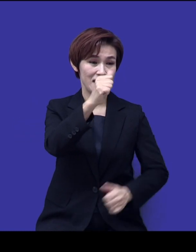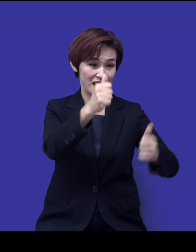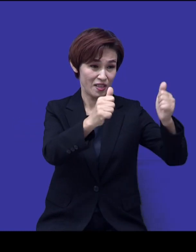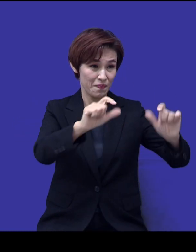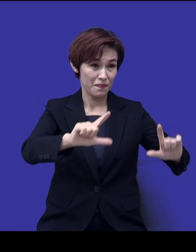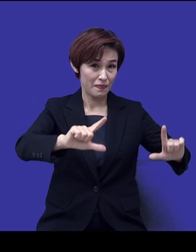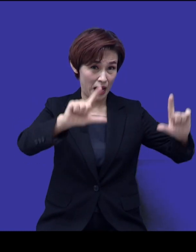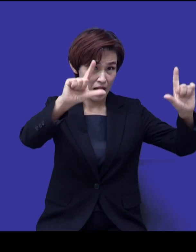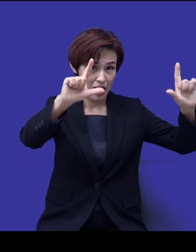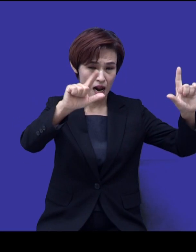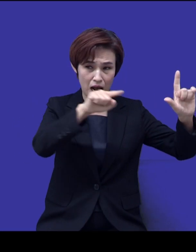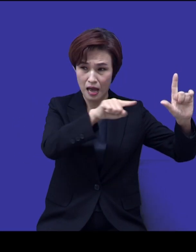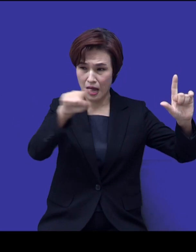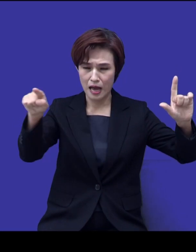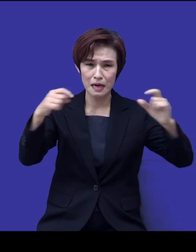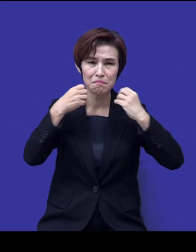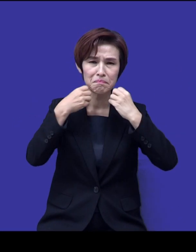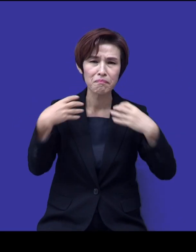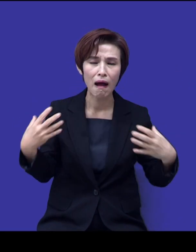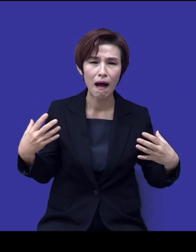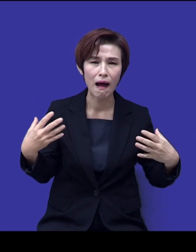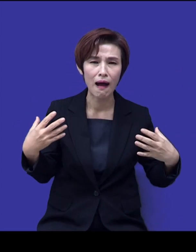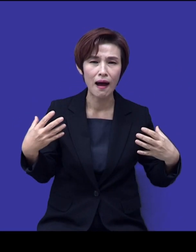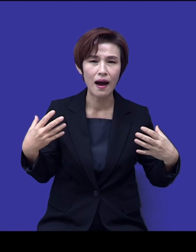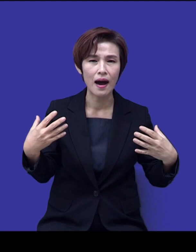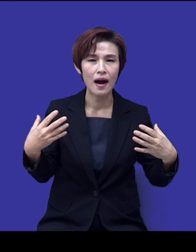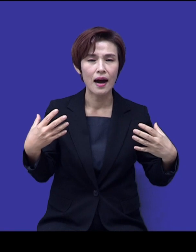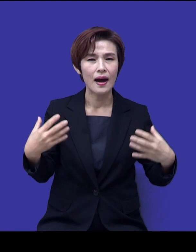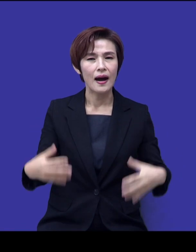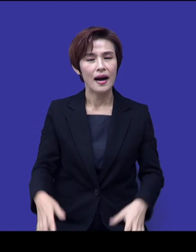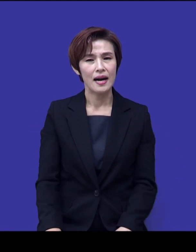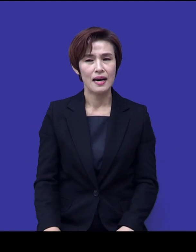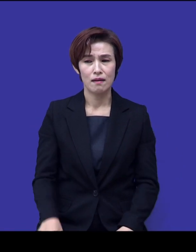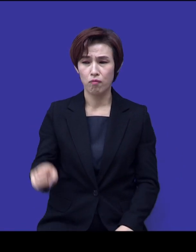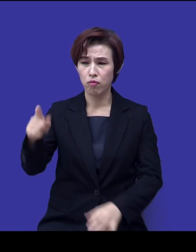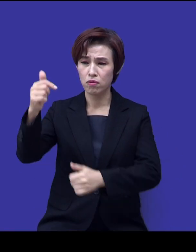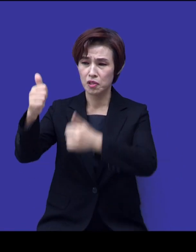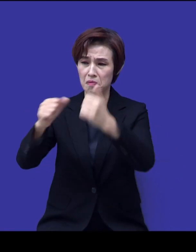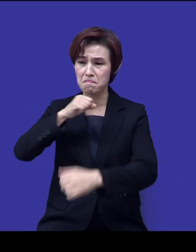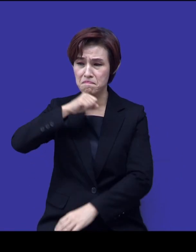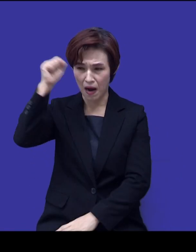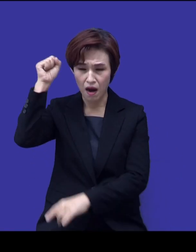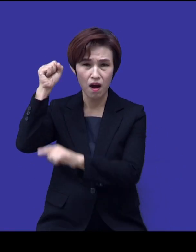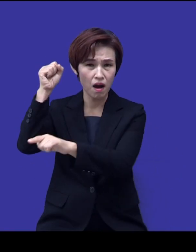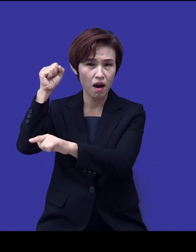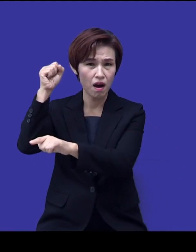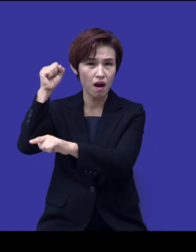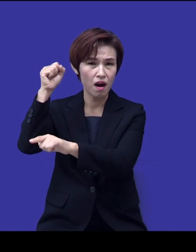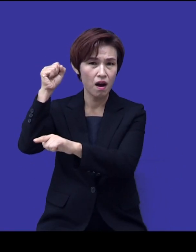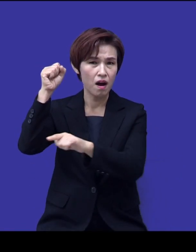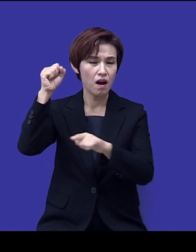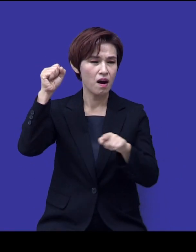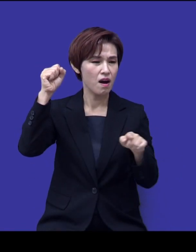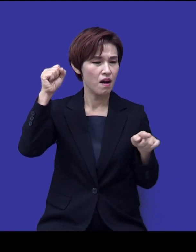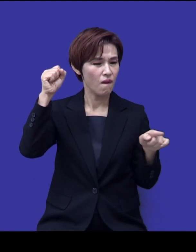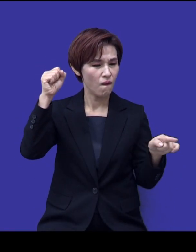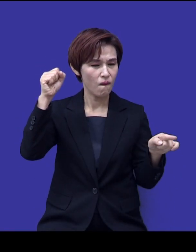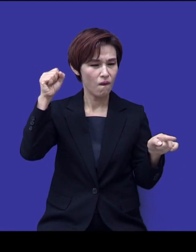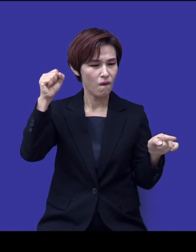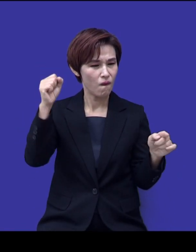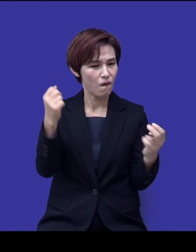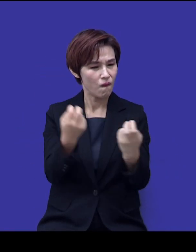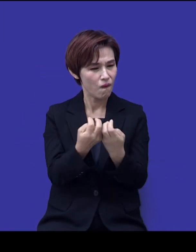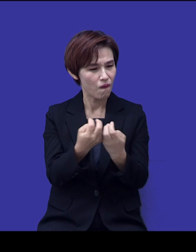방송 시험 날 겹치는 거예요. 아, 방송 시험 날이랑. 근데 예. 그날은 미리 시험 합격은 되어 있지만 예. 우리 거의 두산 그룹이었거든요. 네,